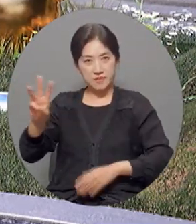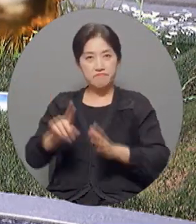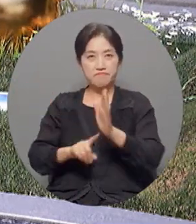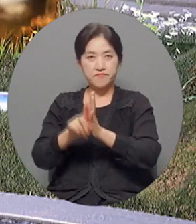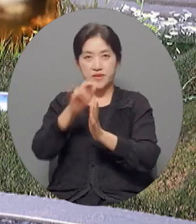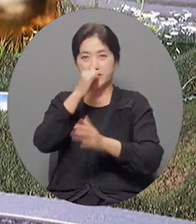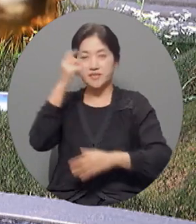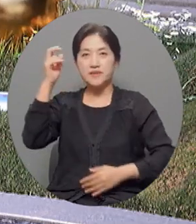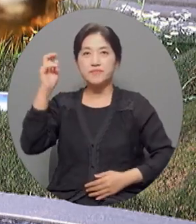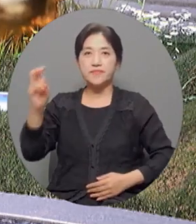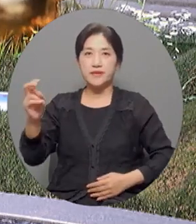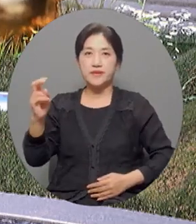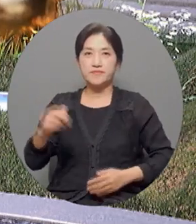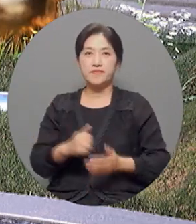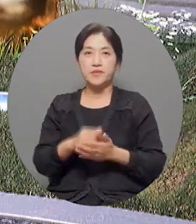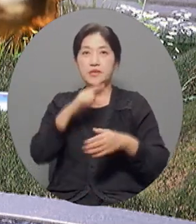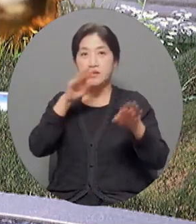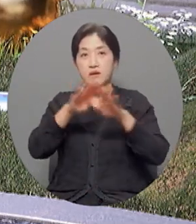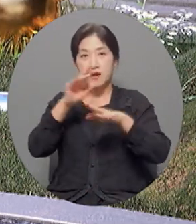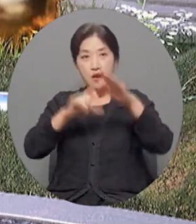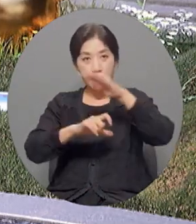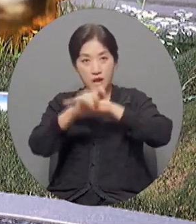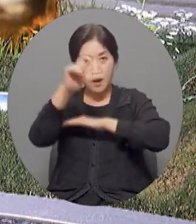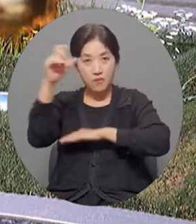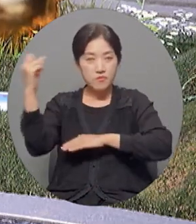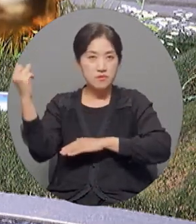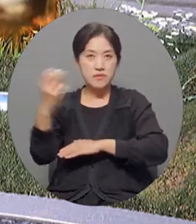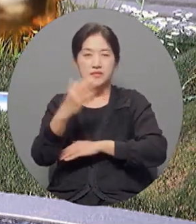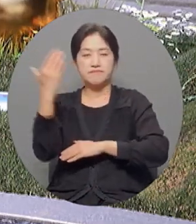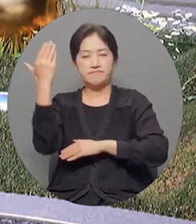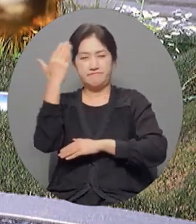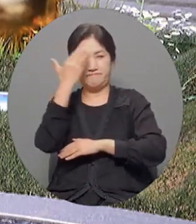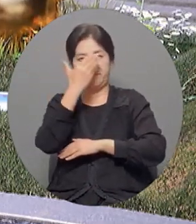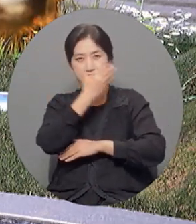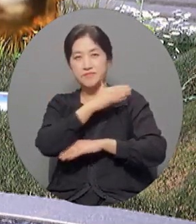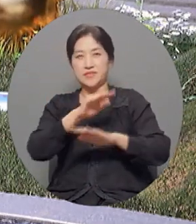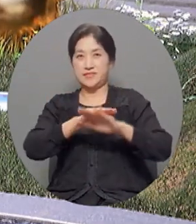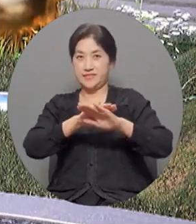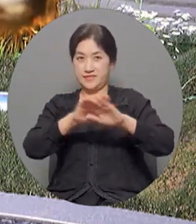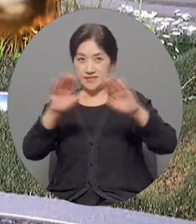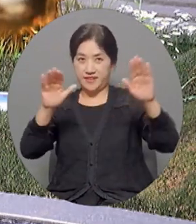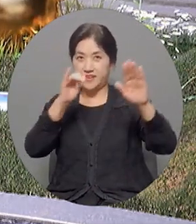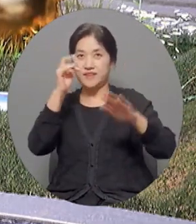33도까지 오르겠습니다. 일요일 오전부터는 다시 맑은 하늘이 드러나겠습니다. 날씨였습니다.